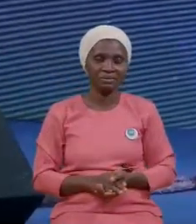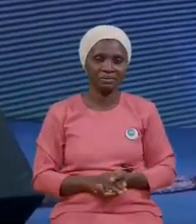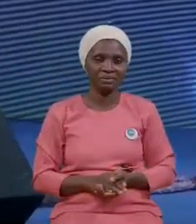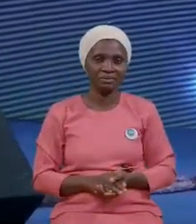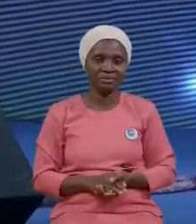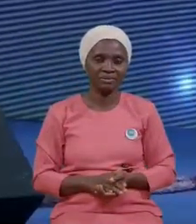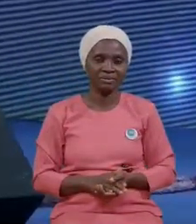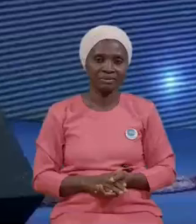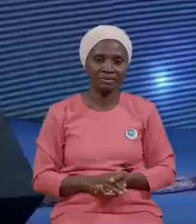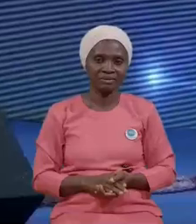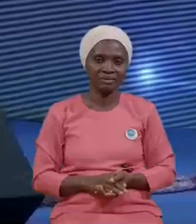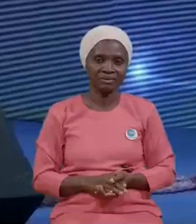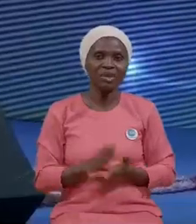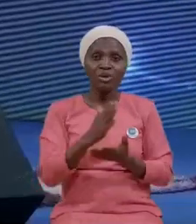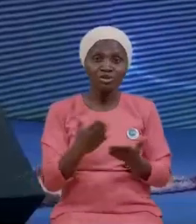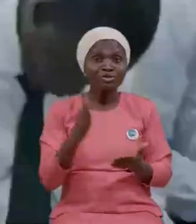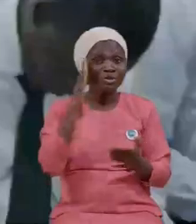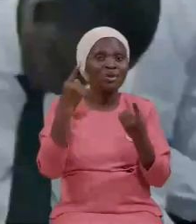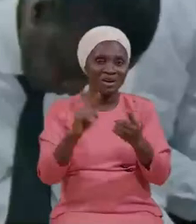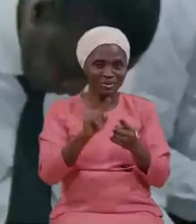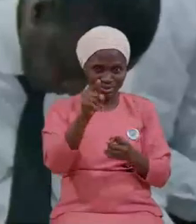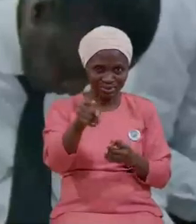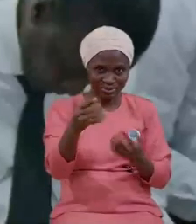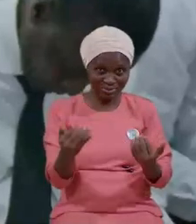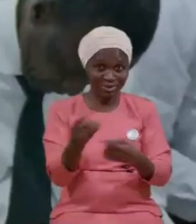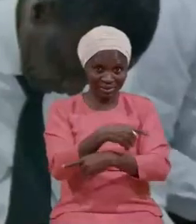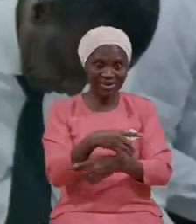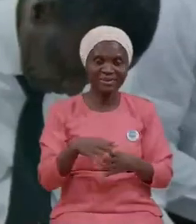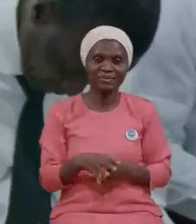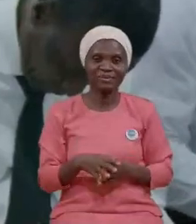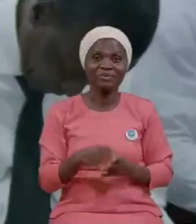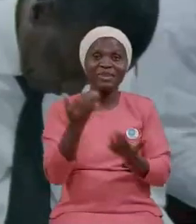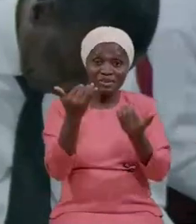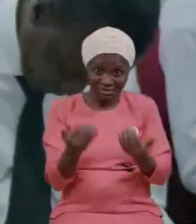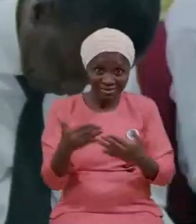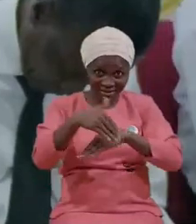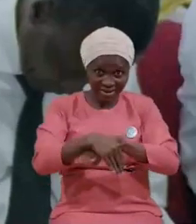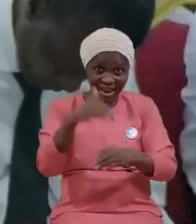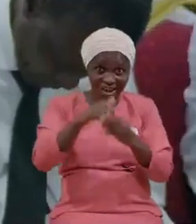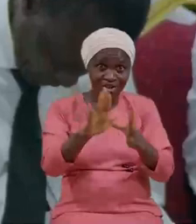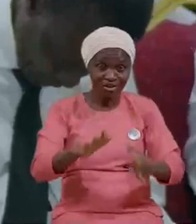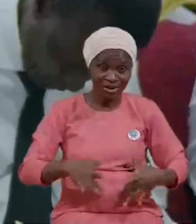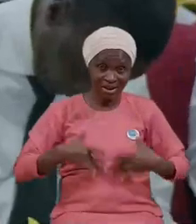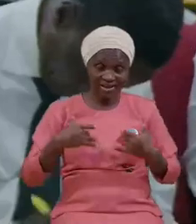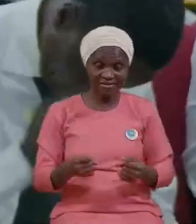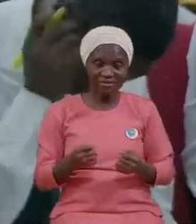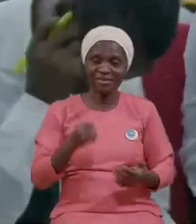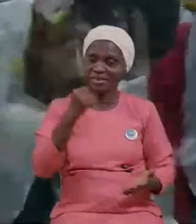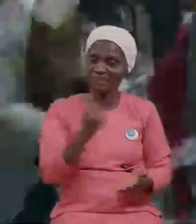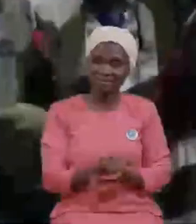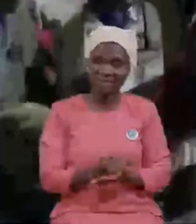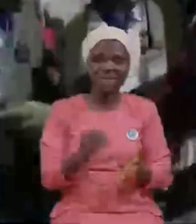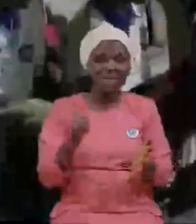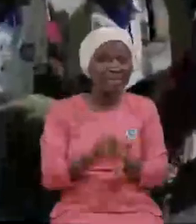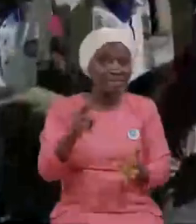Quelque chose va arriver aujourd'hui, ce soir dans ta vie, que tu n'as jamais lu